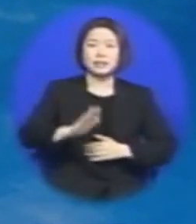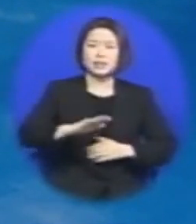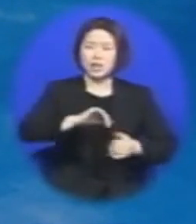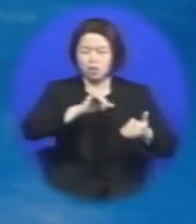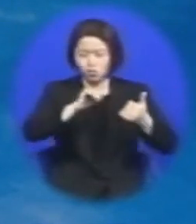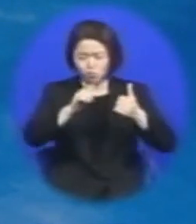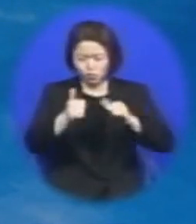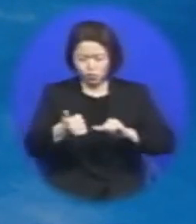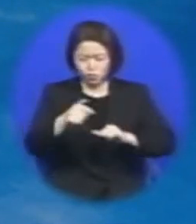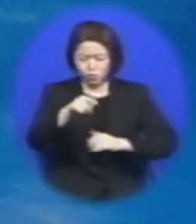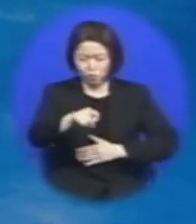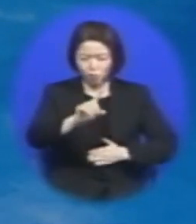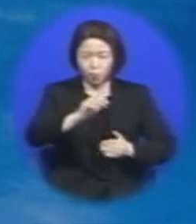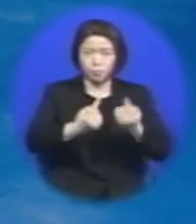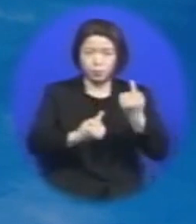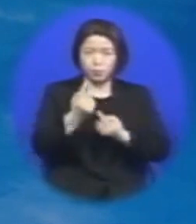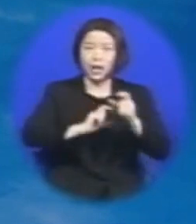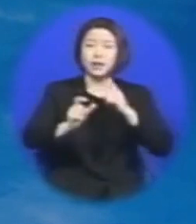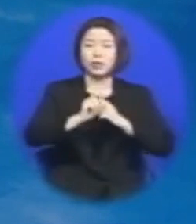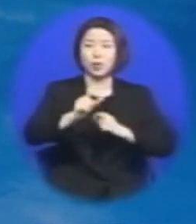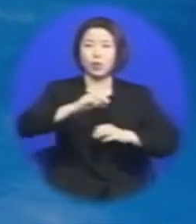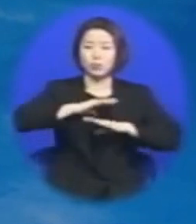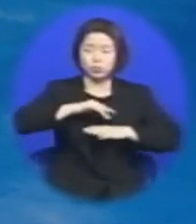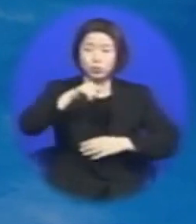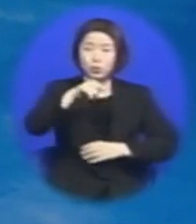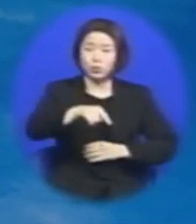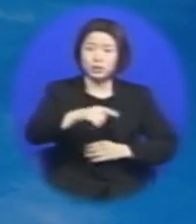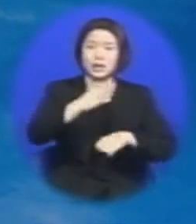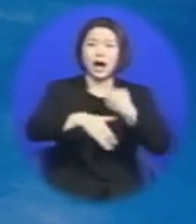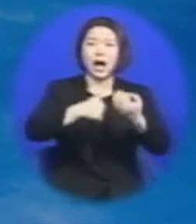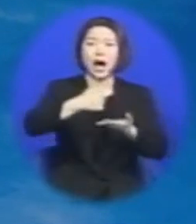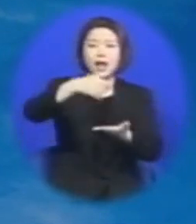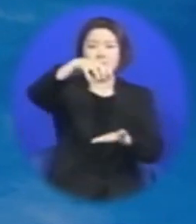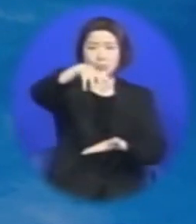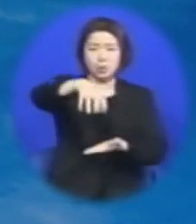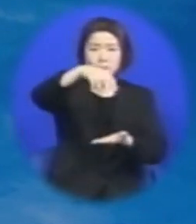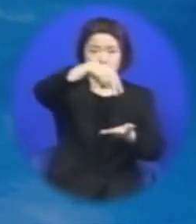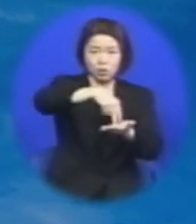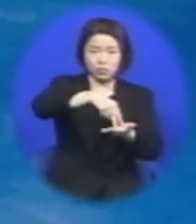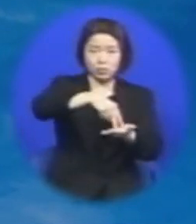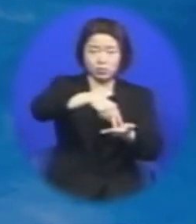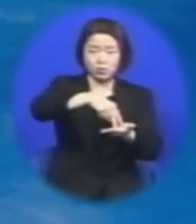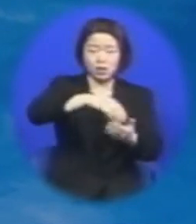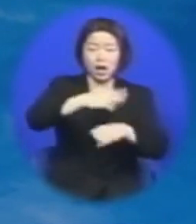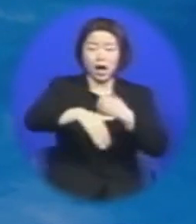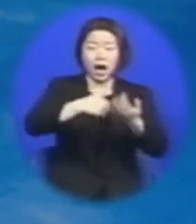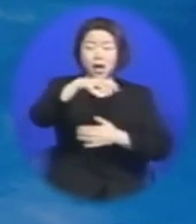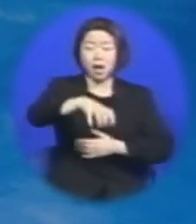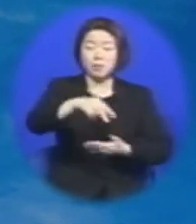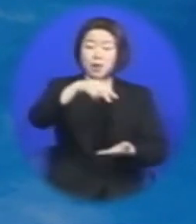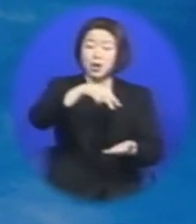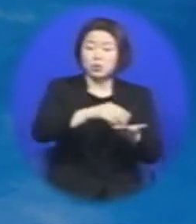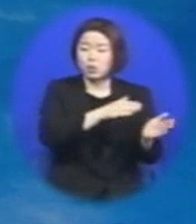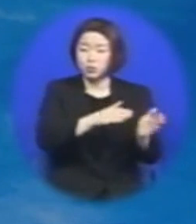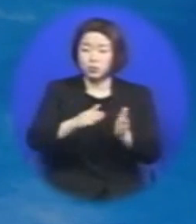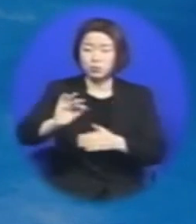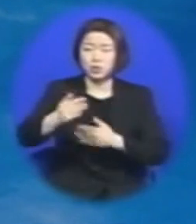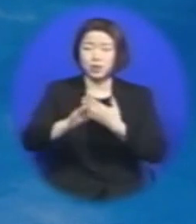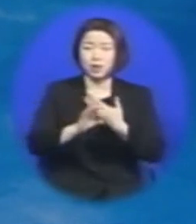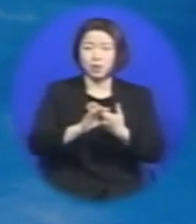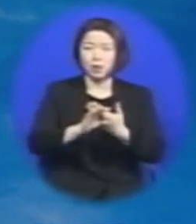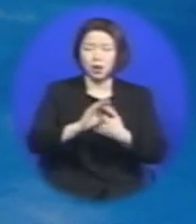것보다 더 무서운 것은 하나님 앞에서는 것입니다 하나님 앞에 선을 준비가 되다면 죽는 거 아무 문제가